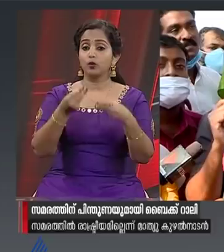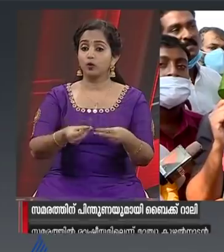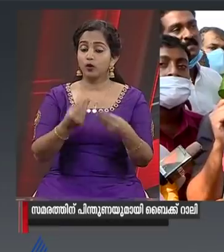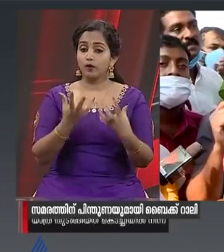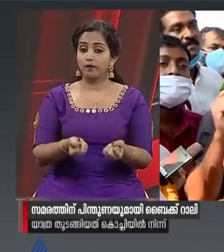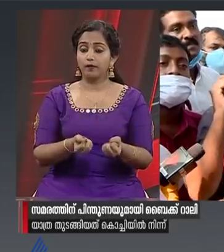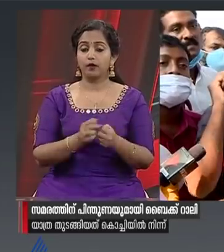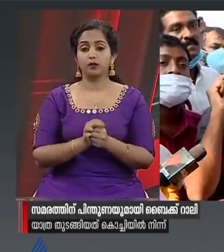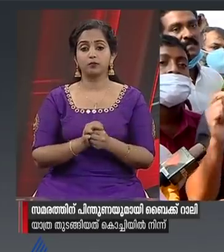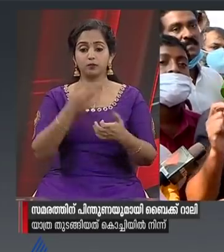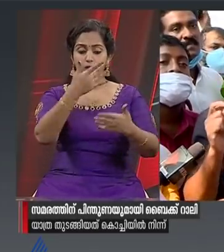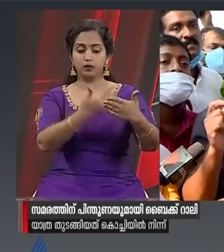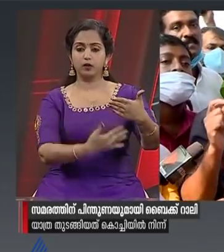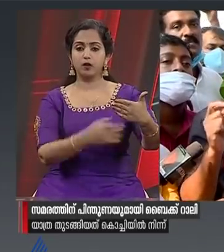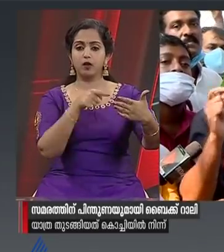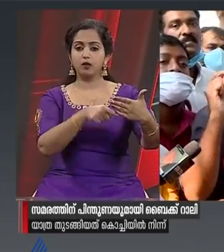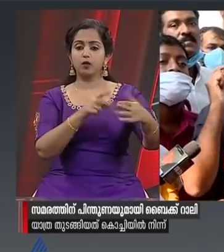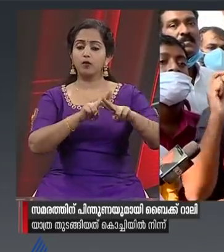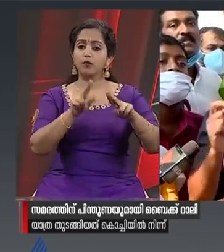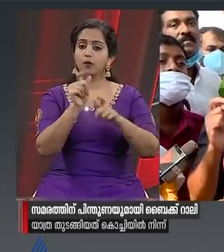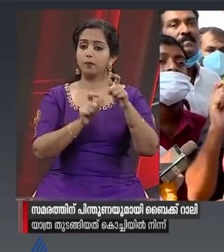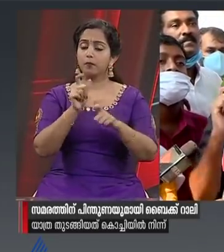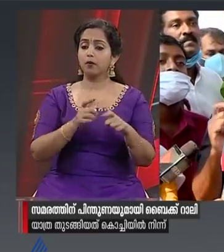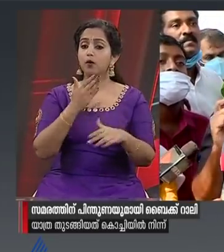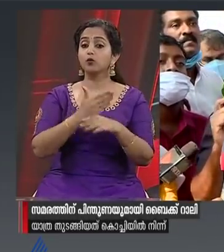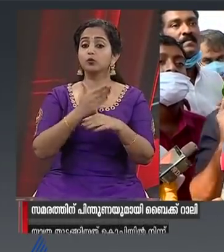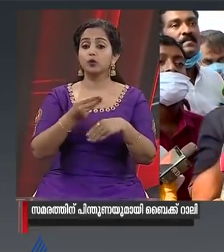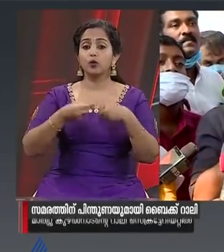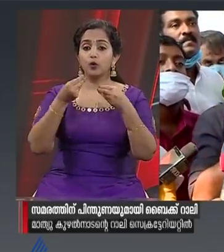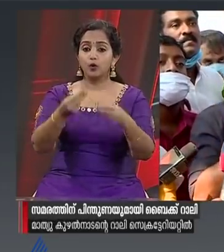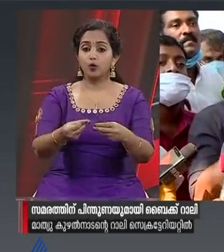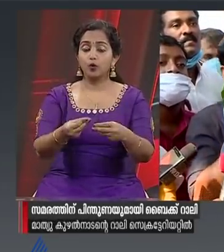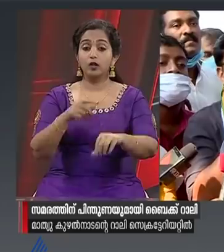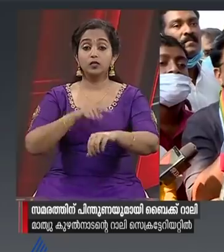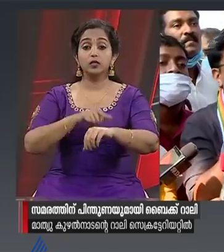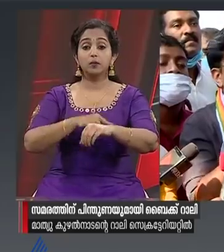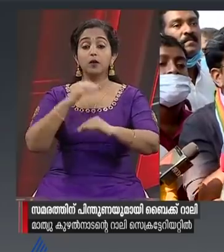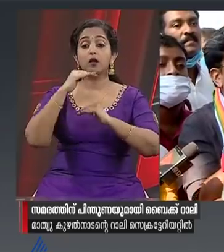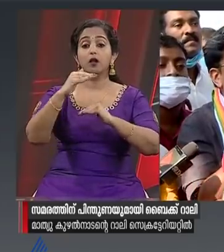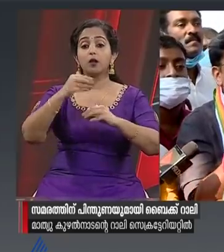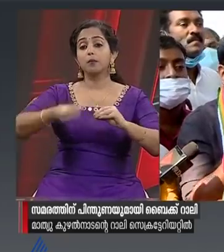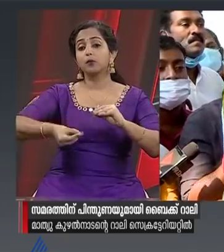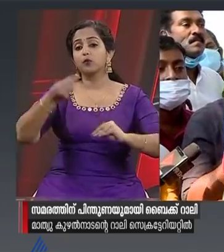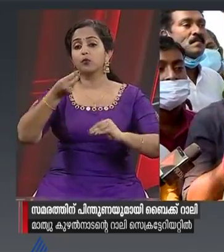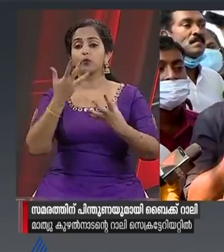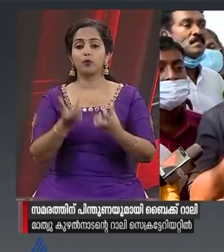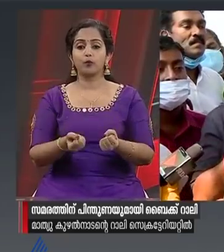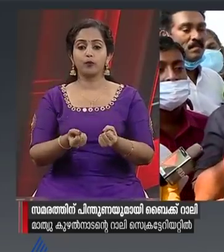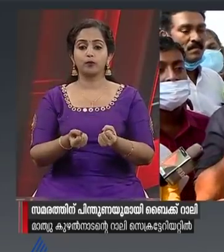റാങ്ക് ലിസ്റ്റുകളിൽ നിന്നും അഡ്വൈസ് മെമ്മോ അയക്കാനും അതുപോലെ റാങ്ക് ലിസ്റ്റുകളുടെ കാലാവധി വർദ്ധിപ്പിക്കാനും ഈ സർക്കാർ തയ്യാറാകണമെന്ന് ഈ